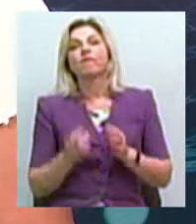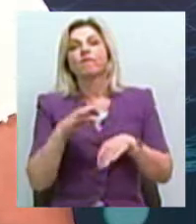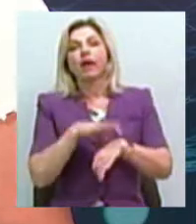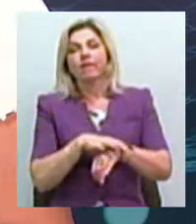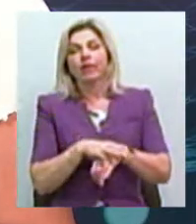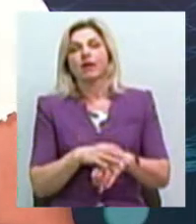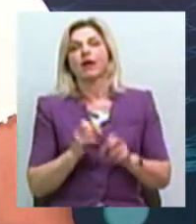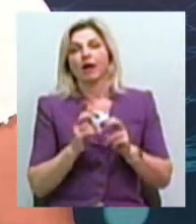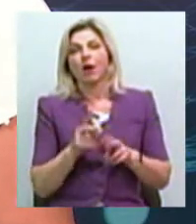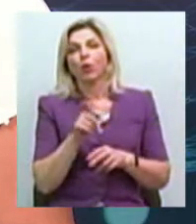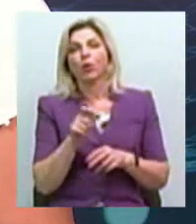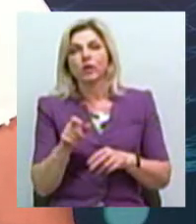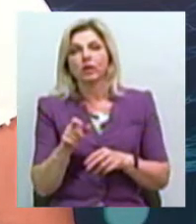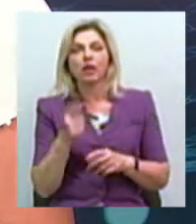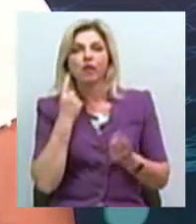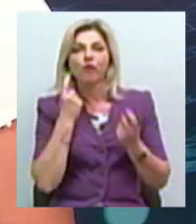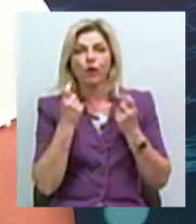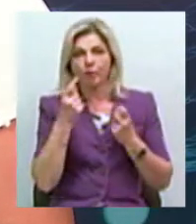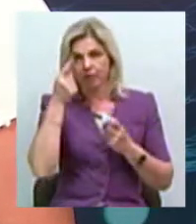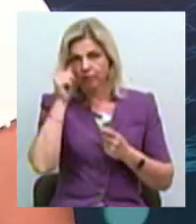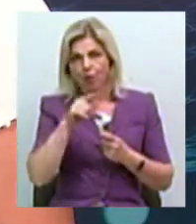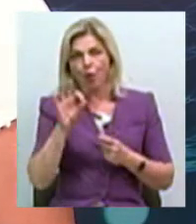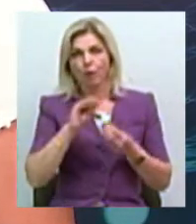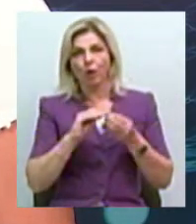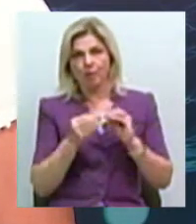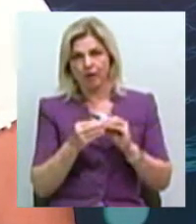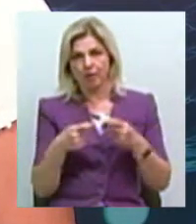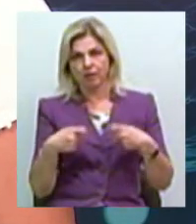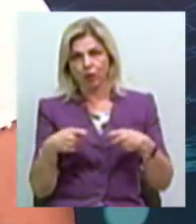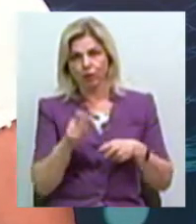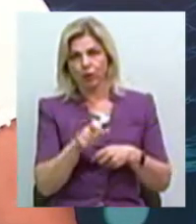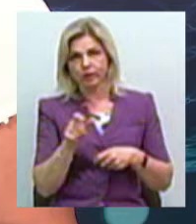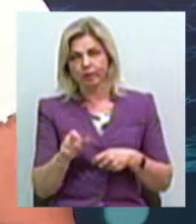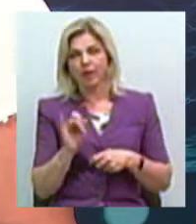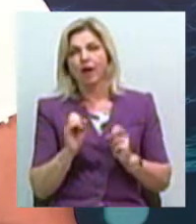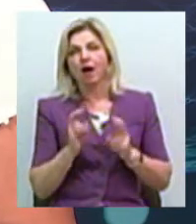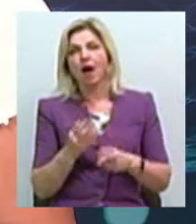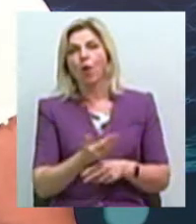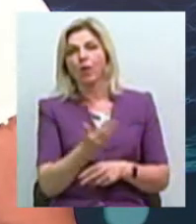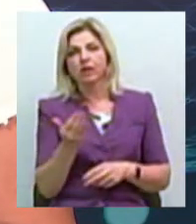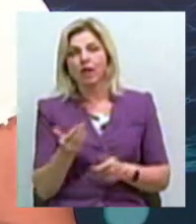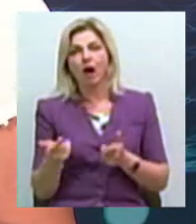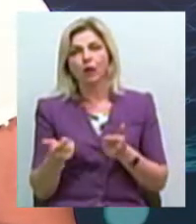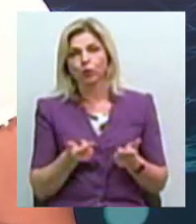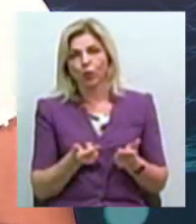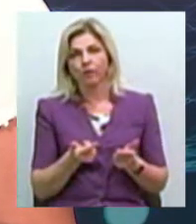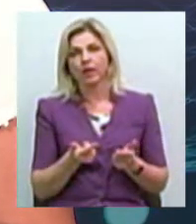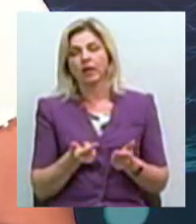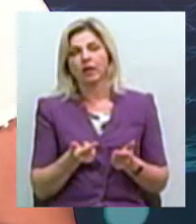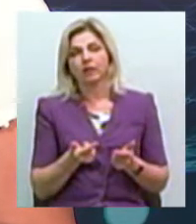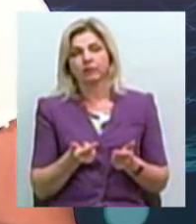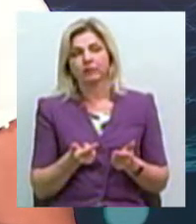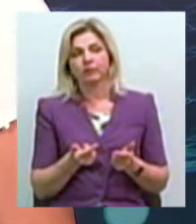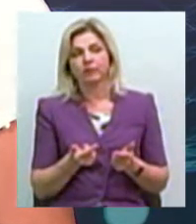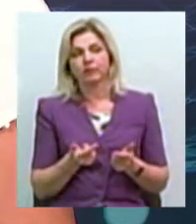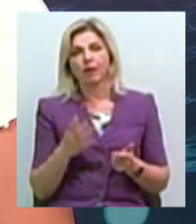люди информированы о проблеме торговли людьми и насколько они готовы